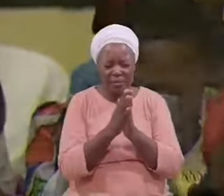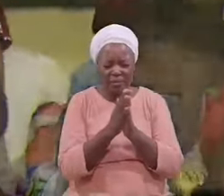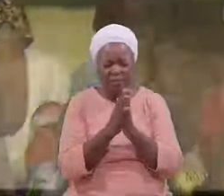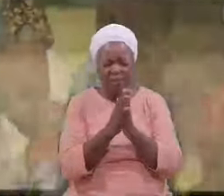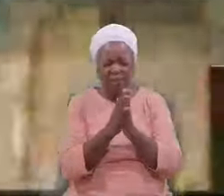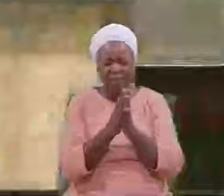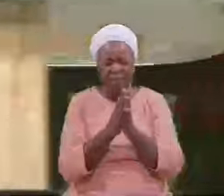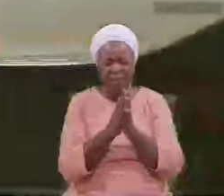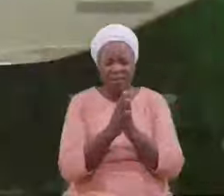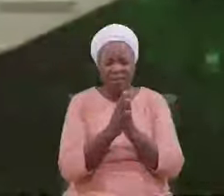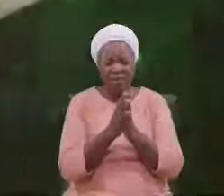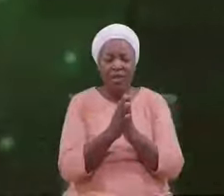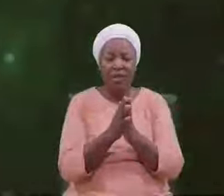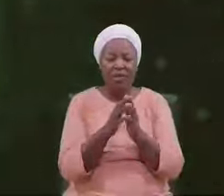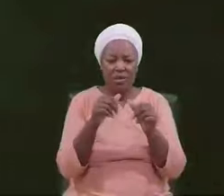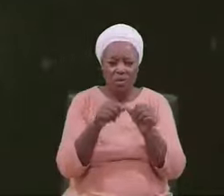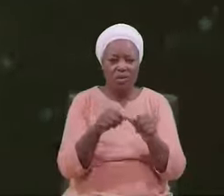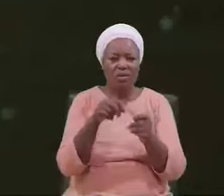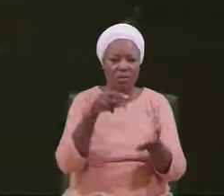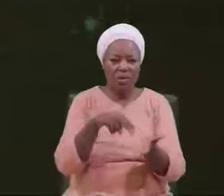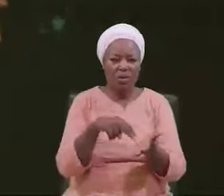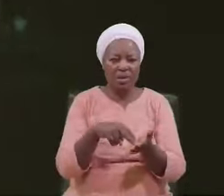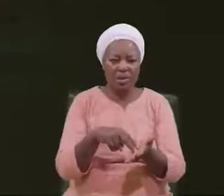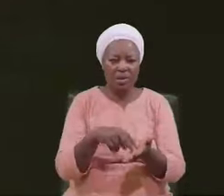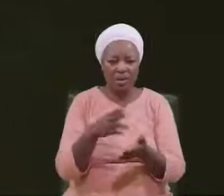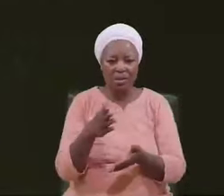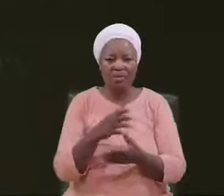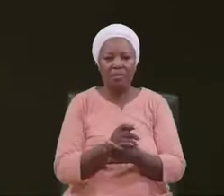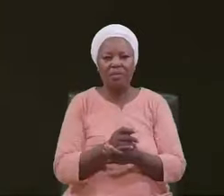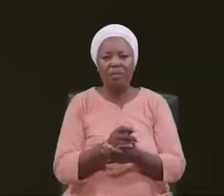Toujours debout, nos dirigeants sont là,